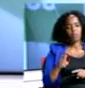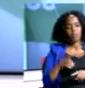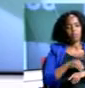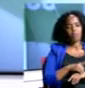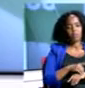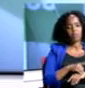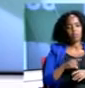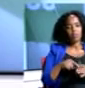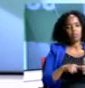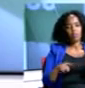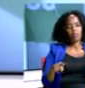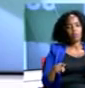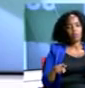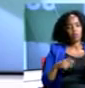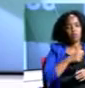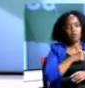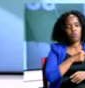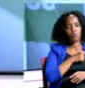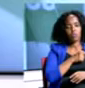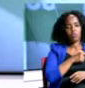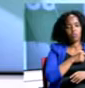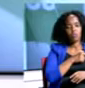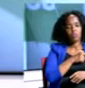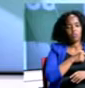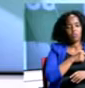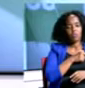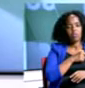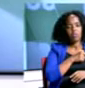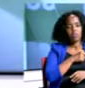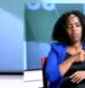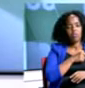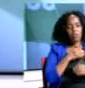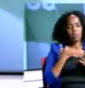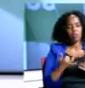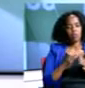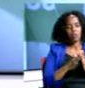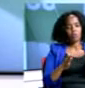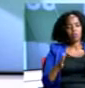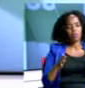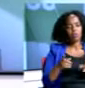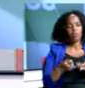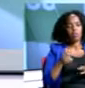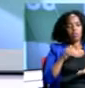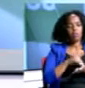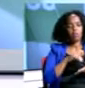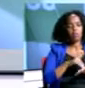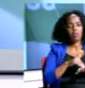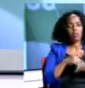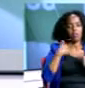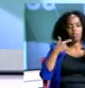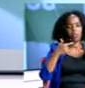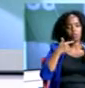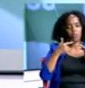Jill Chanis kan ibsa ture, why so that? So that wal kabate itu. An inni guddan de devine ratta sawk am nisa